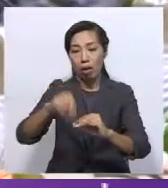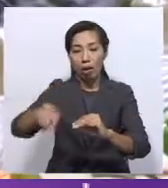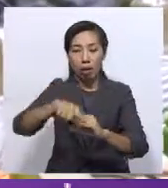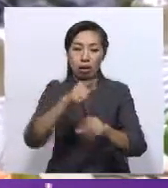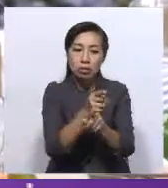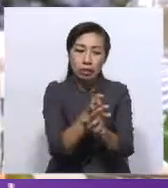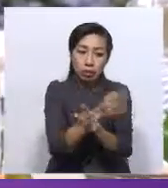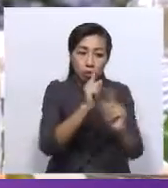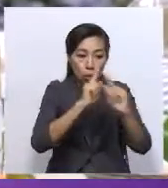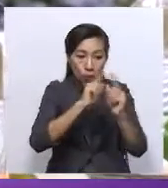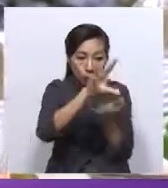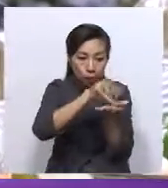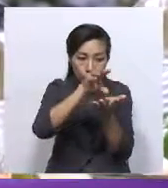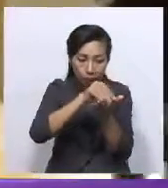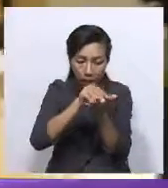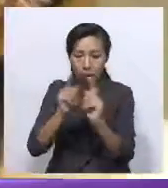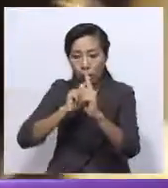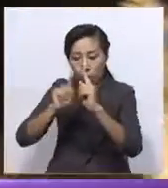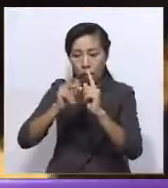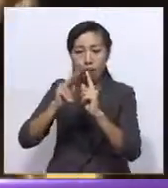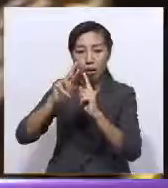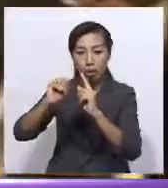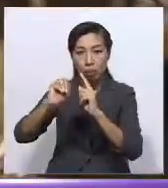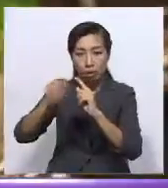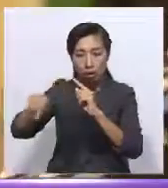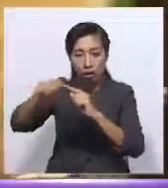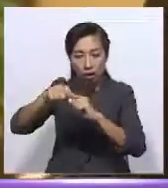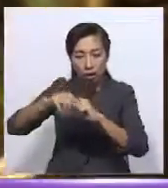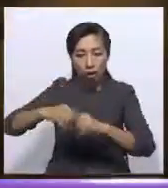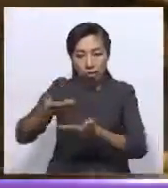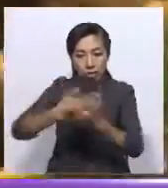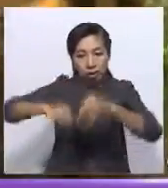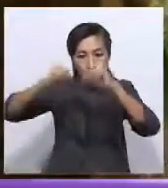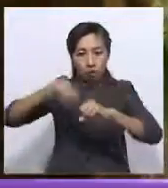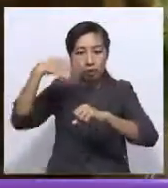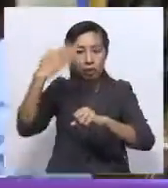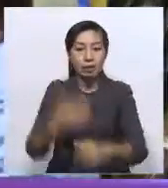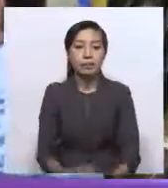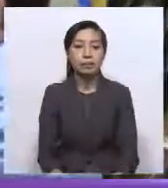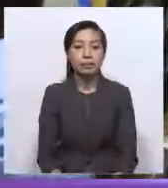นำประเด็นที่มีการพูดคุยไปหารือผ่านความเห็นชอบจากคณะรัฐมนตรีต่อไปค่ะ